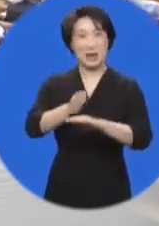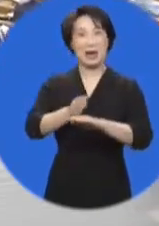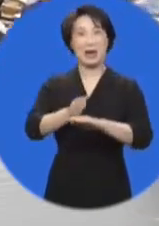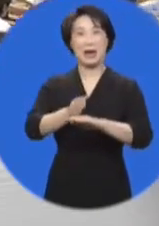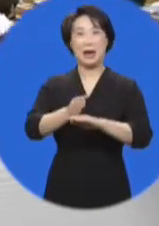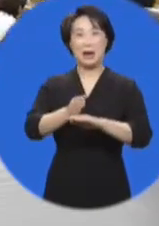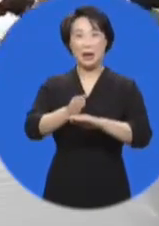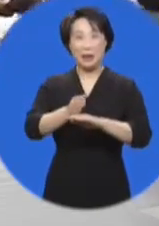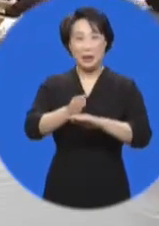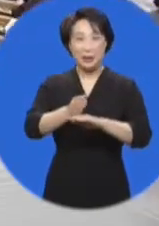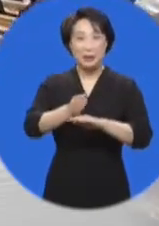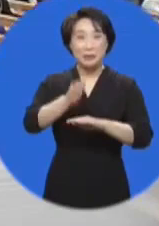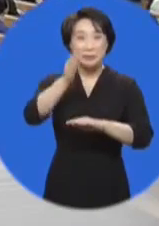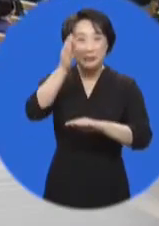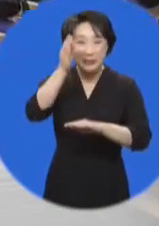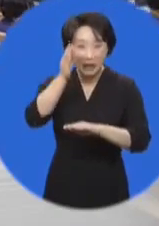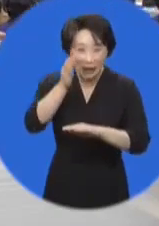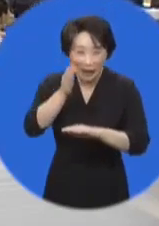진정